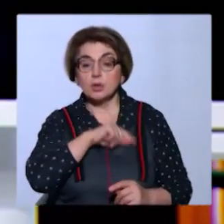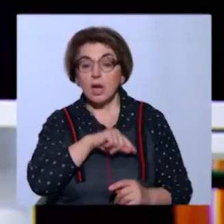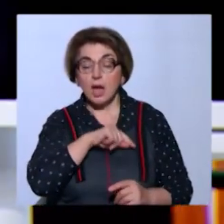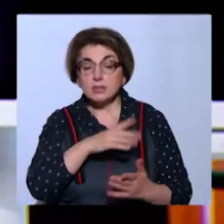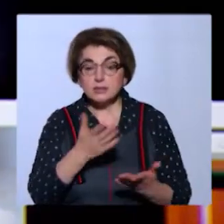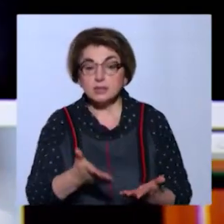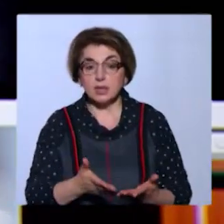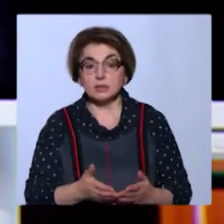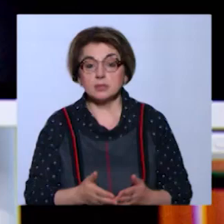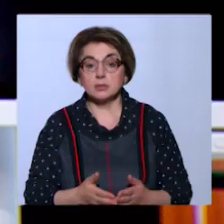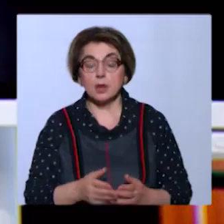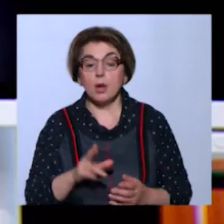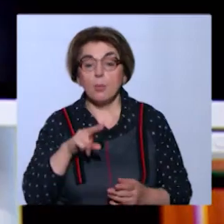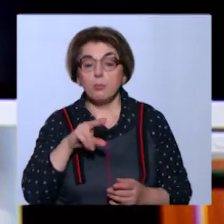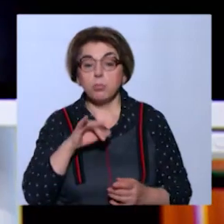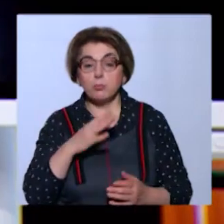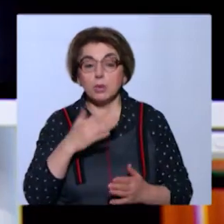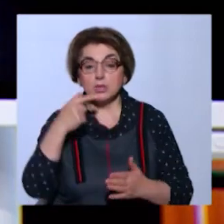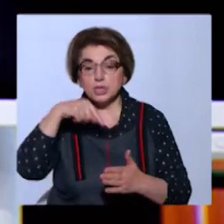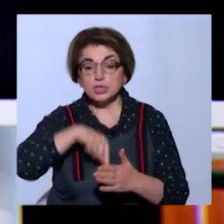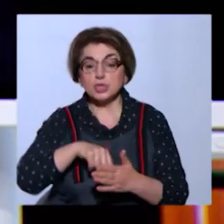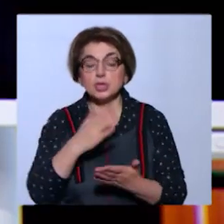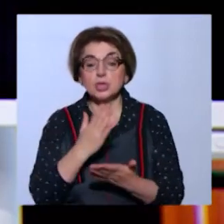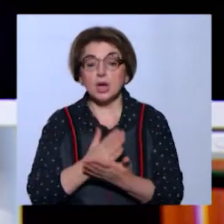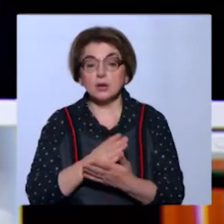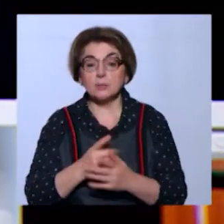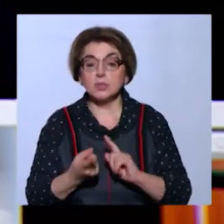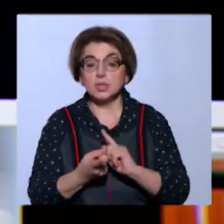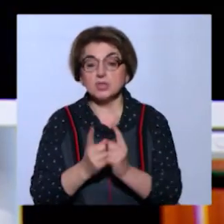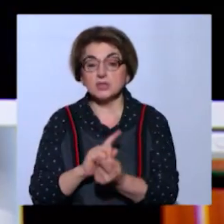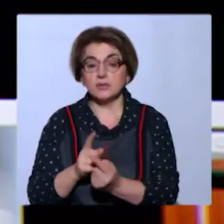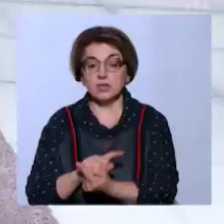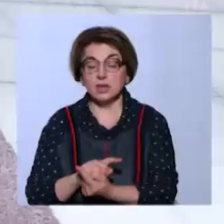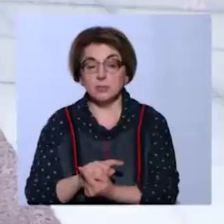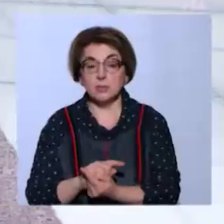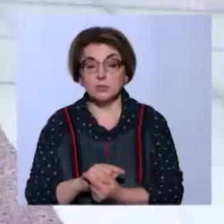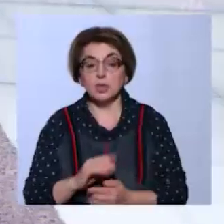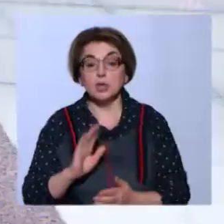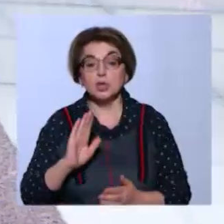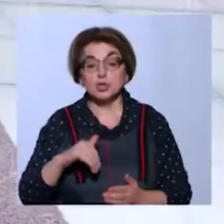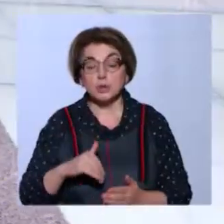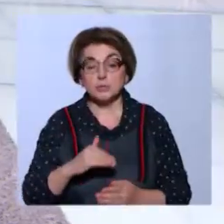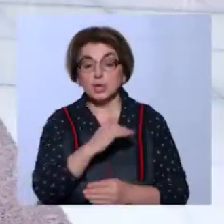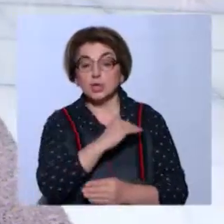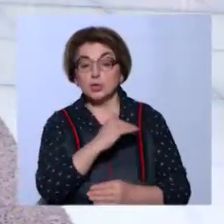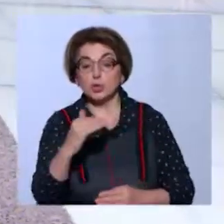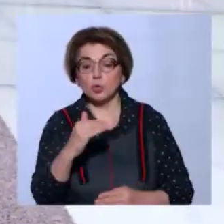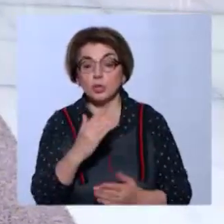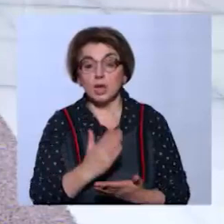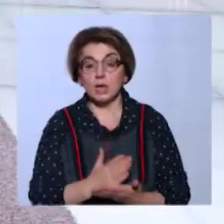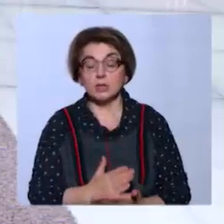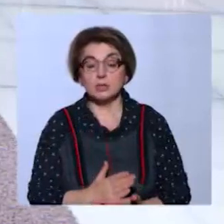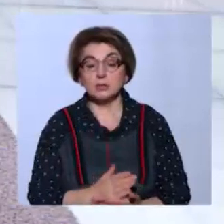და პოპულაციაში არსებული ცვლილებების. შემდეგი დონე არის